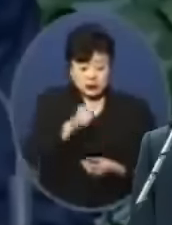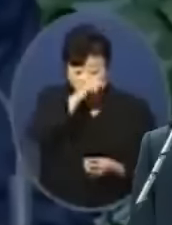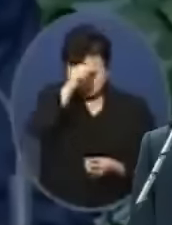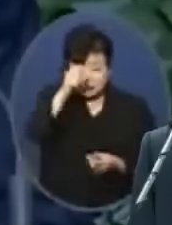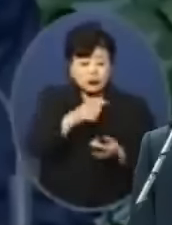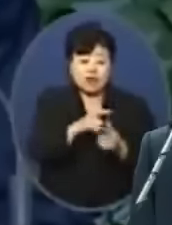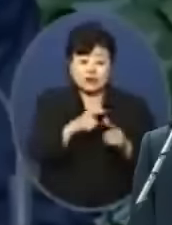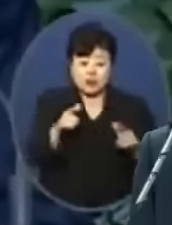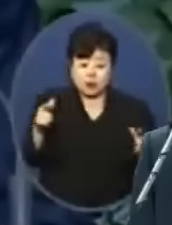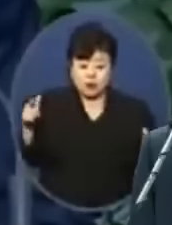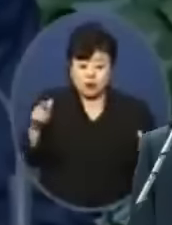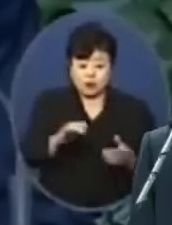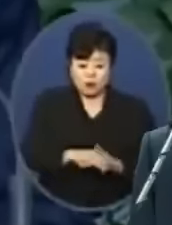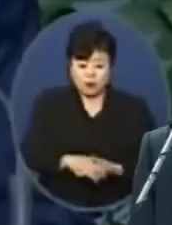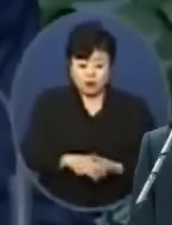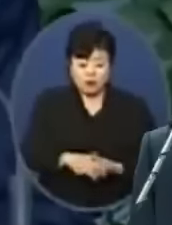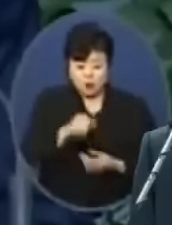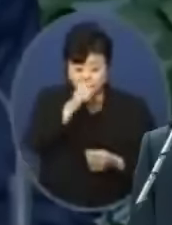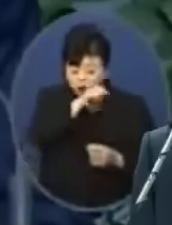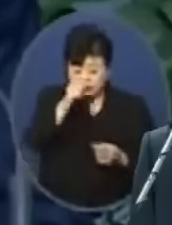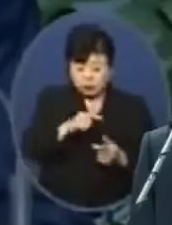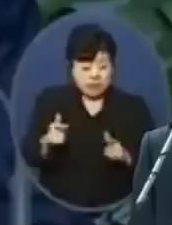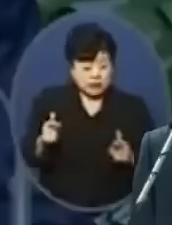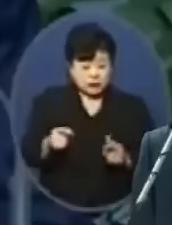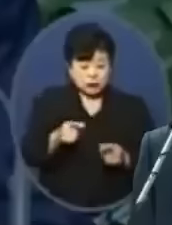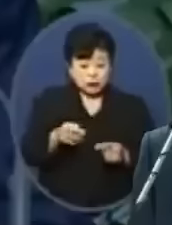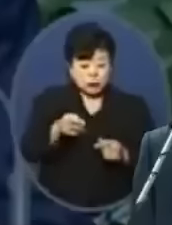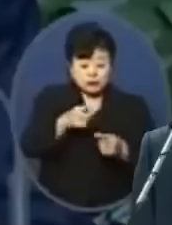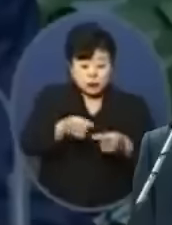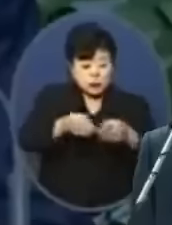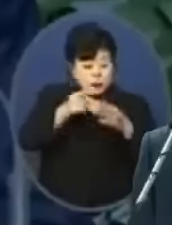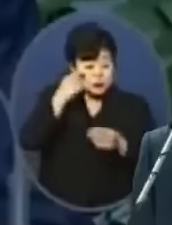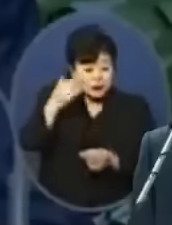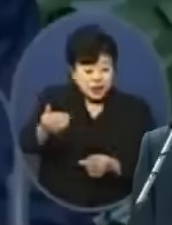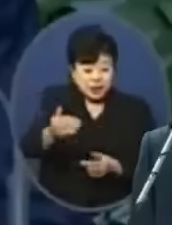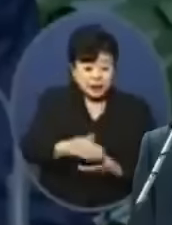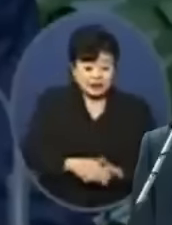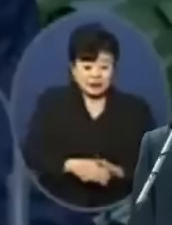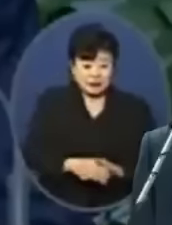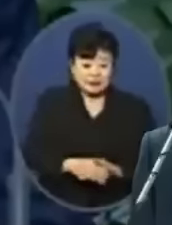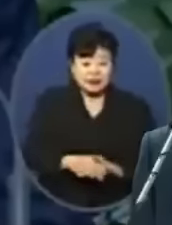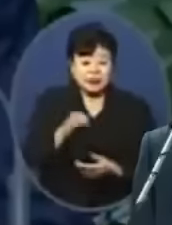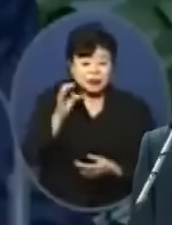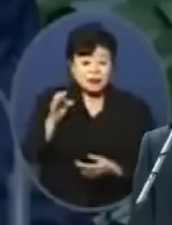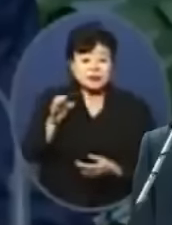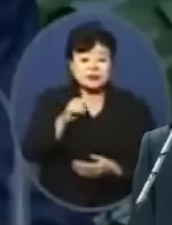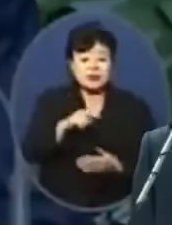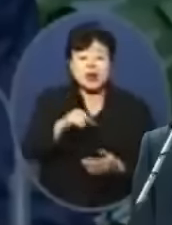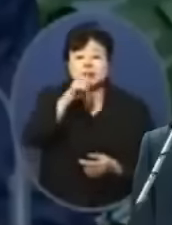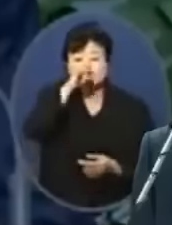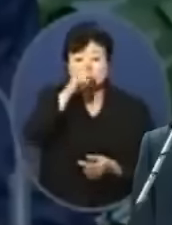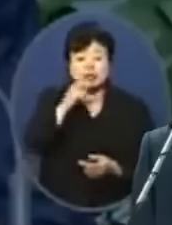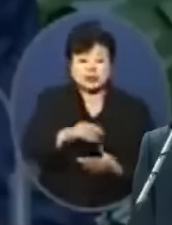장로 아닙니다. 좋은 장로 아닌데 어떻게 돈을 내요? 내 물질인 것에 내 마음이 있다고